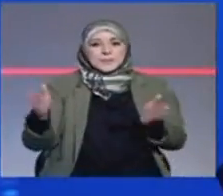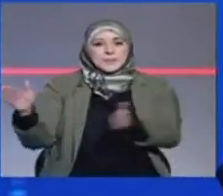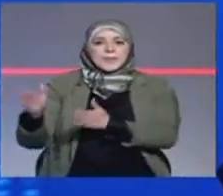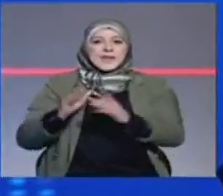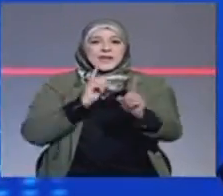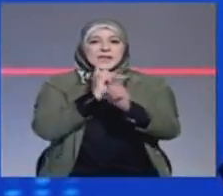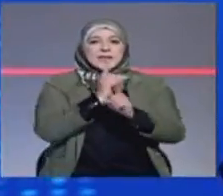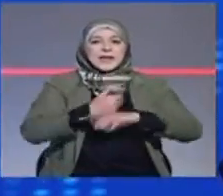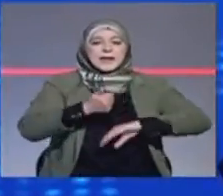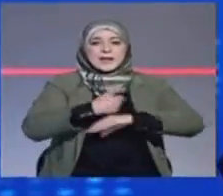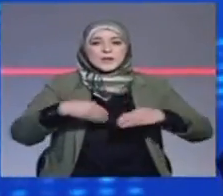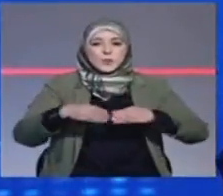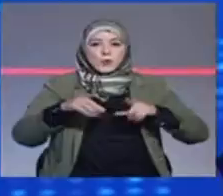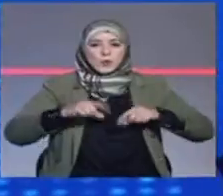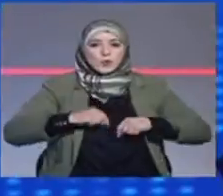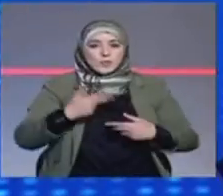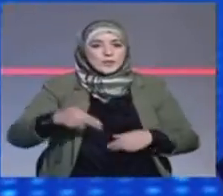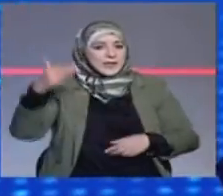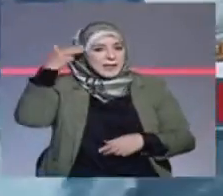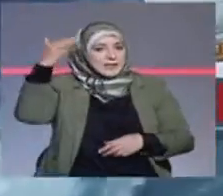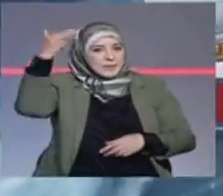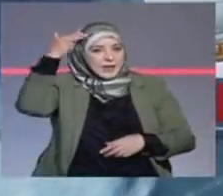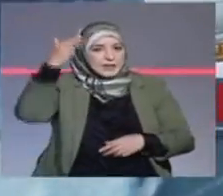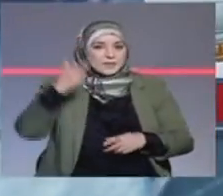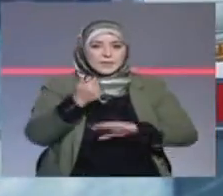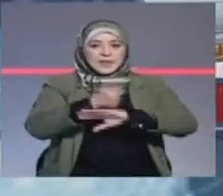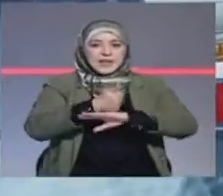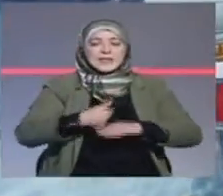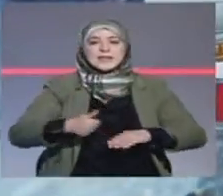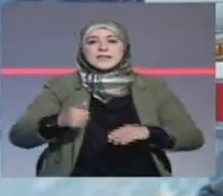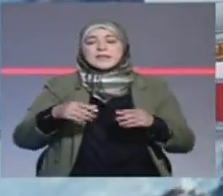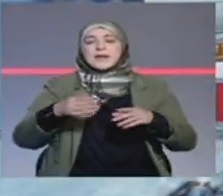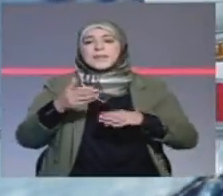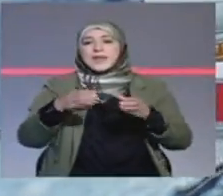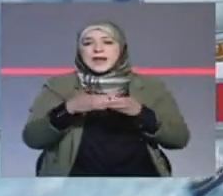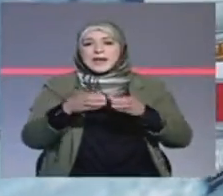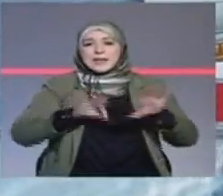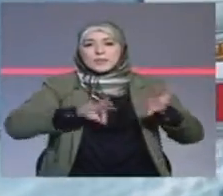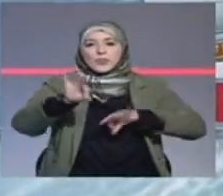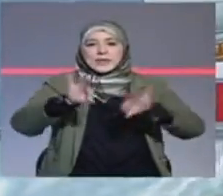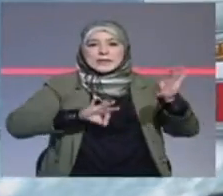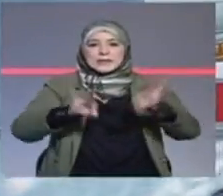رئيس الحكومة هشام المشيشي بقصر الحكومة بالقصبة رئيس هيئة المهندسين